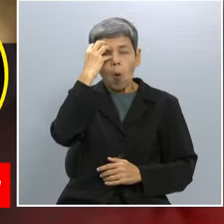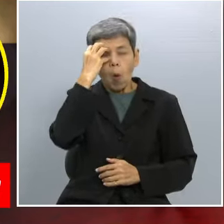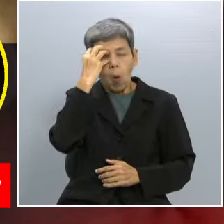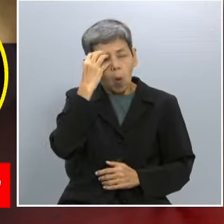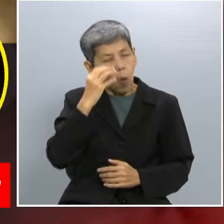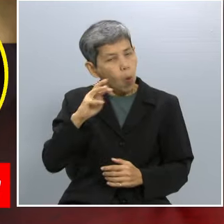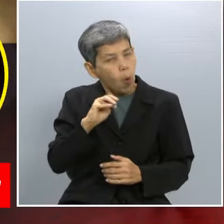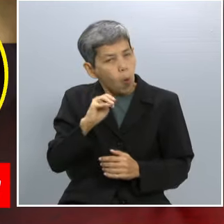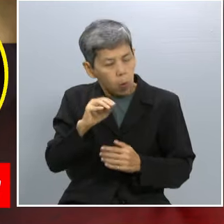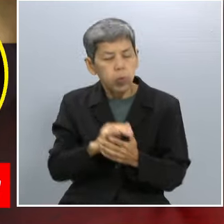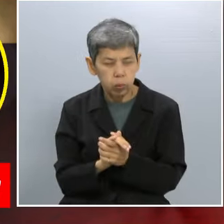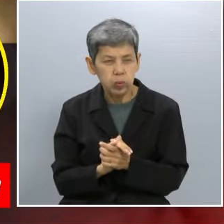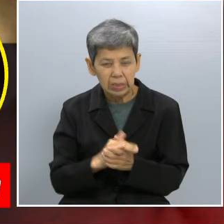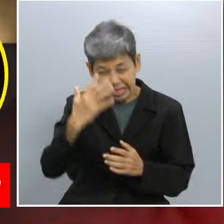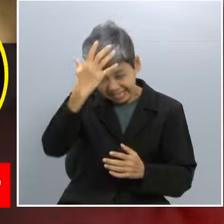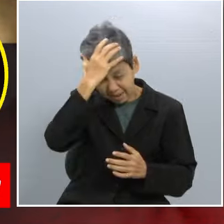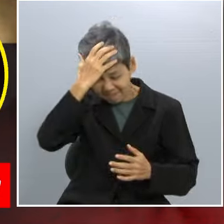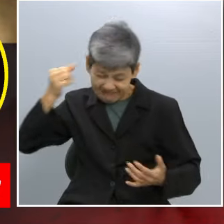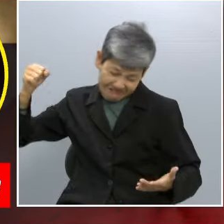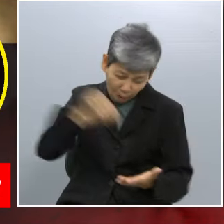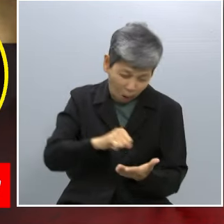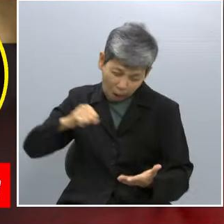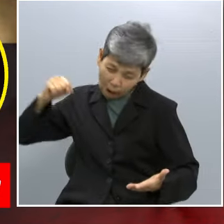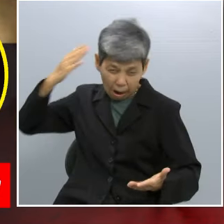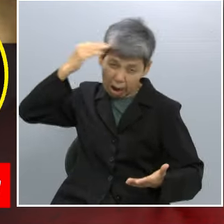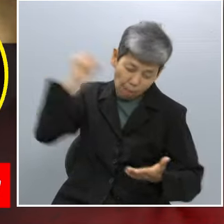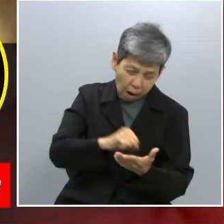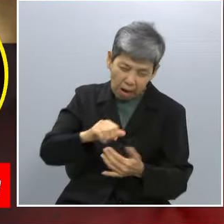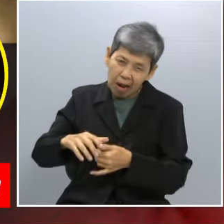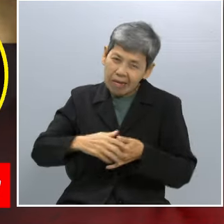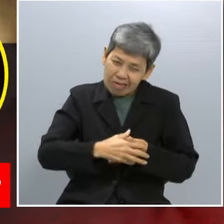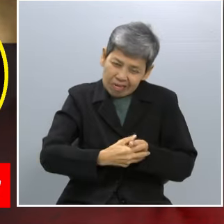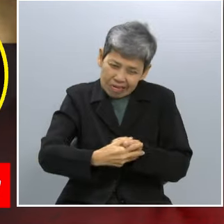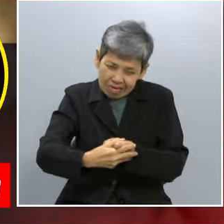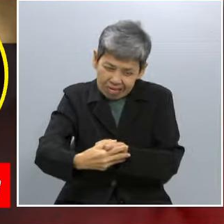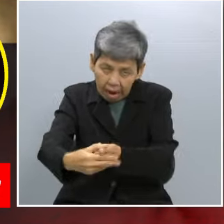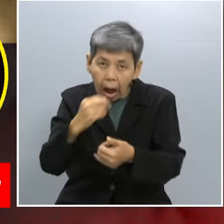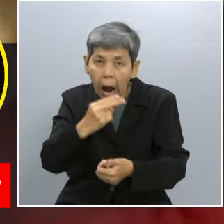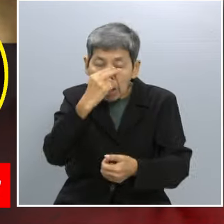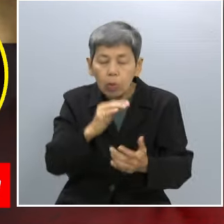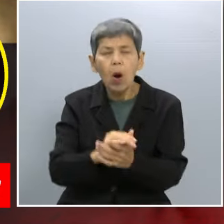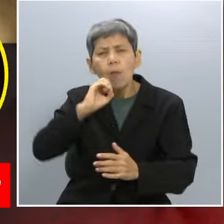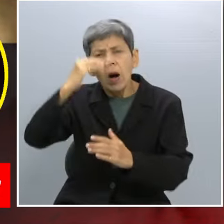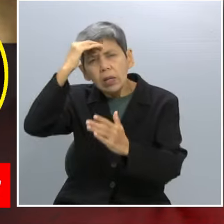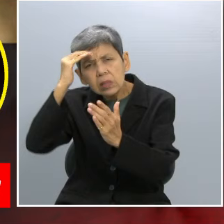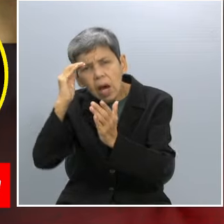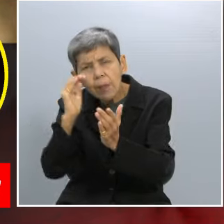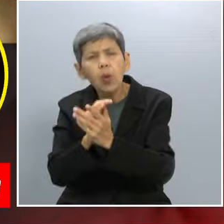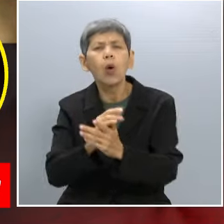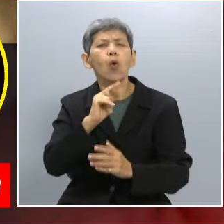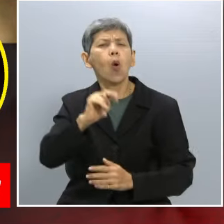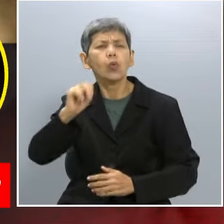คล้ำเธอถูกจับหัวตระแทกกับพื้นแล้วก็ลากไปบนพื้นถนนด้วยที่ผ่านมาอย่างที่บอกคือไปแจ้งความที่สพเมือง